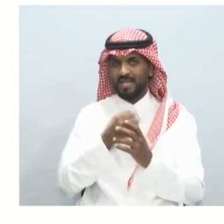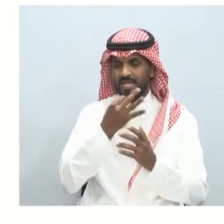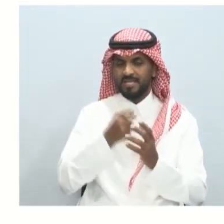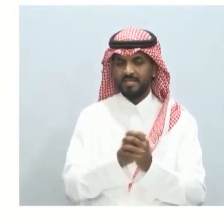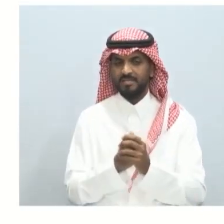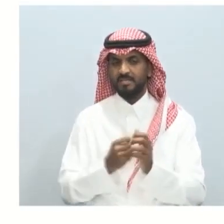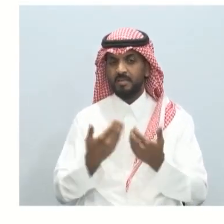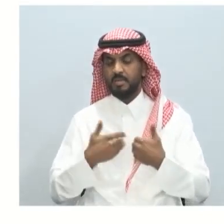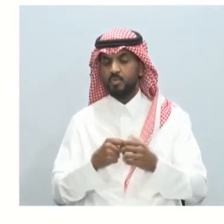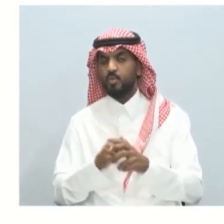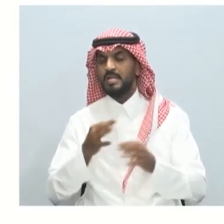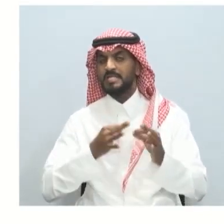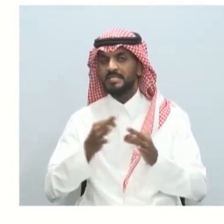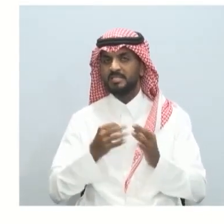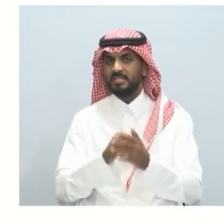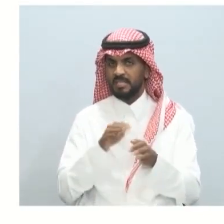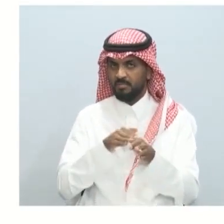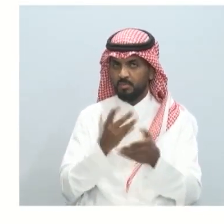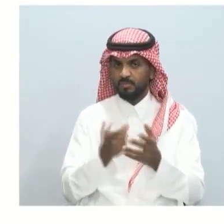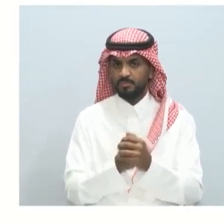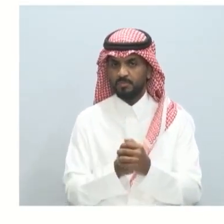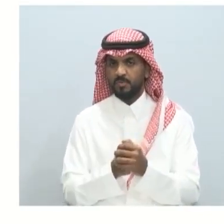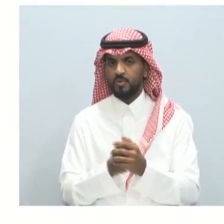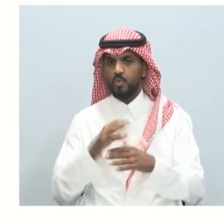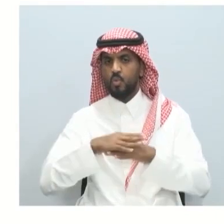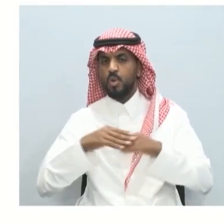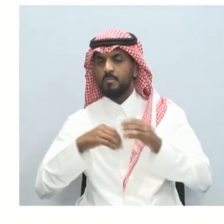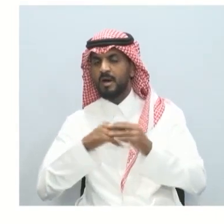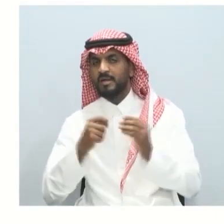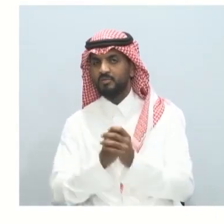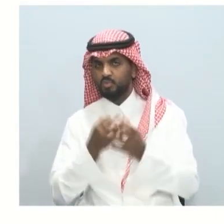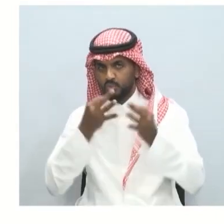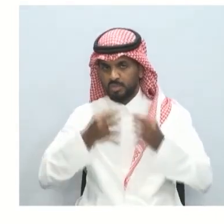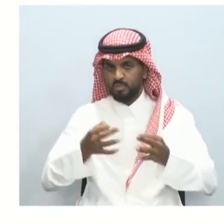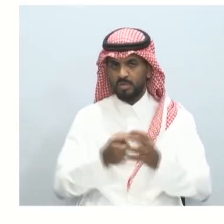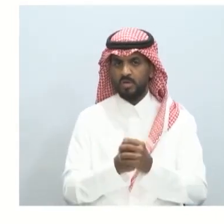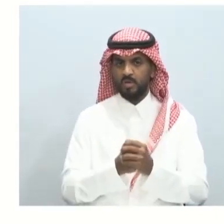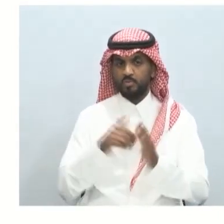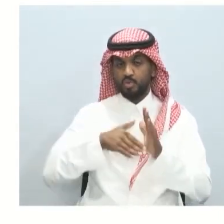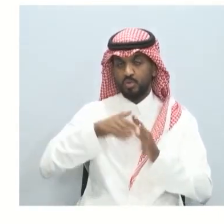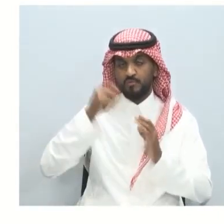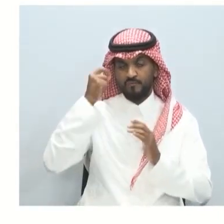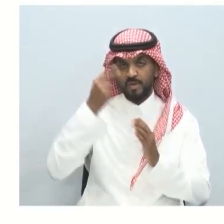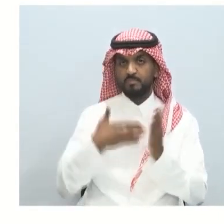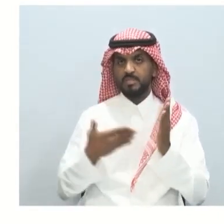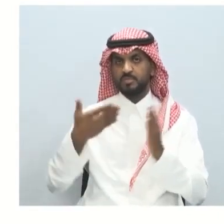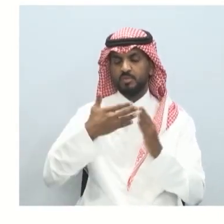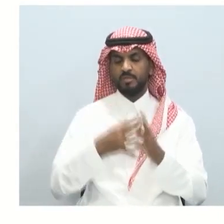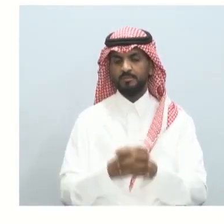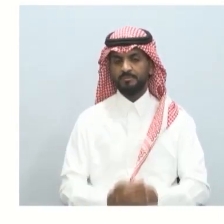والاستراتيجيات ال القرائيه التي تتبعها والمهارات القرائيه التي تتقنها ومستويات الفهم الذي تصل